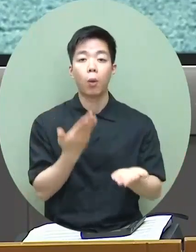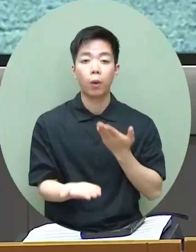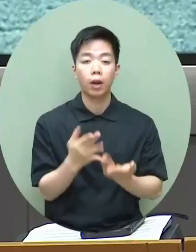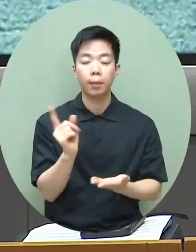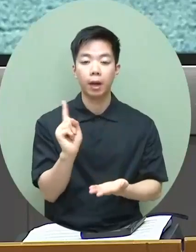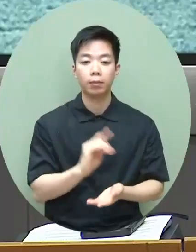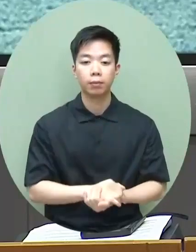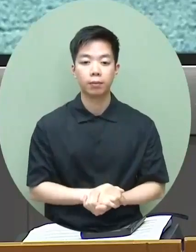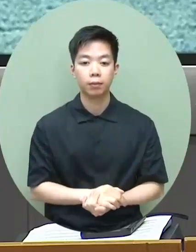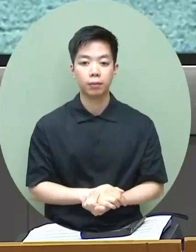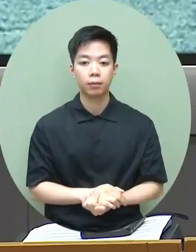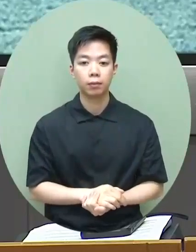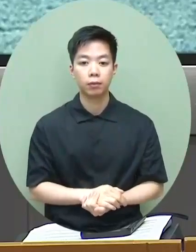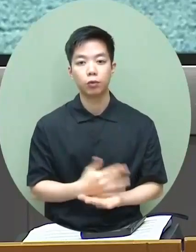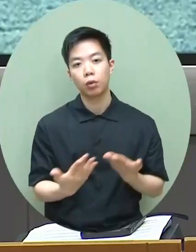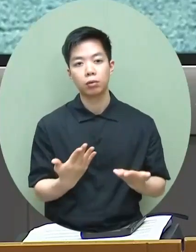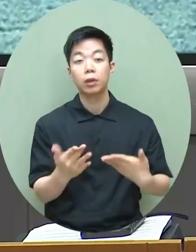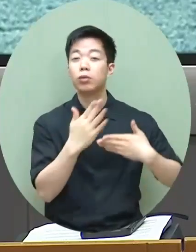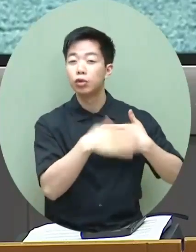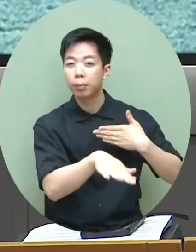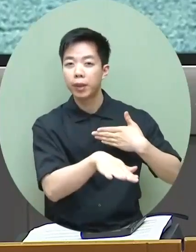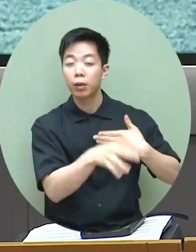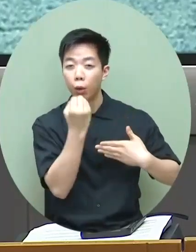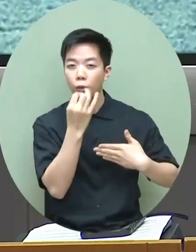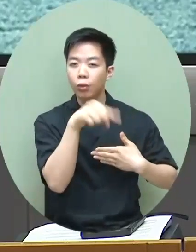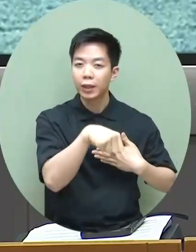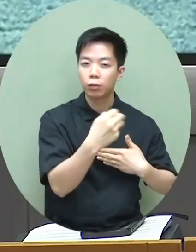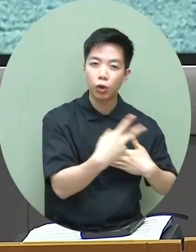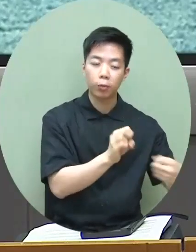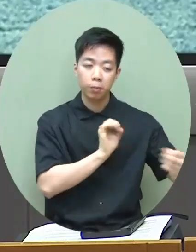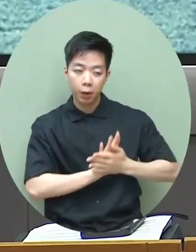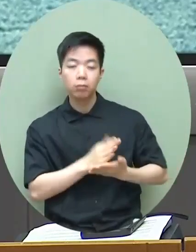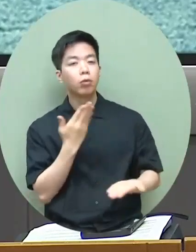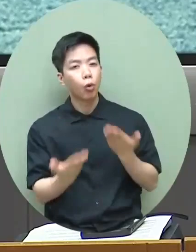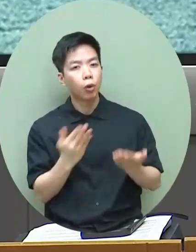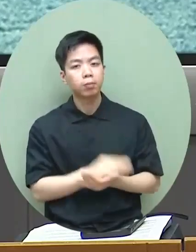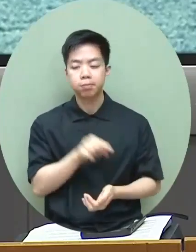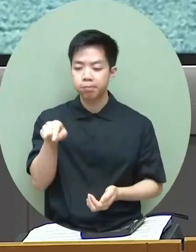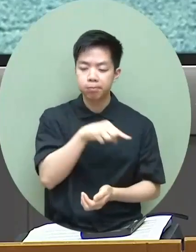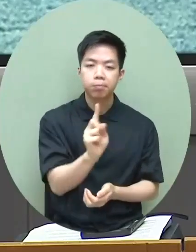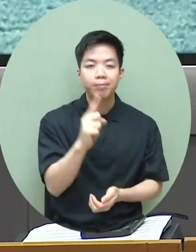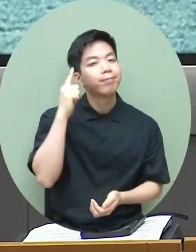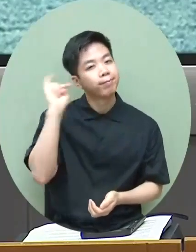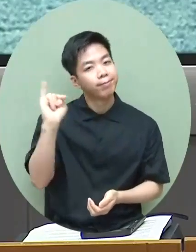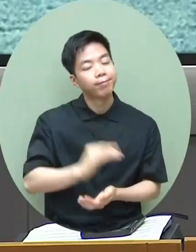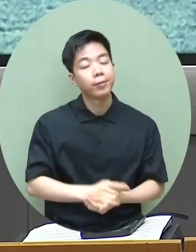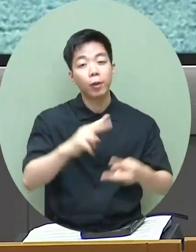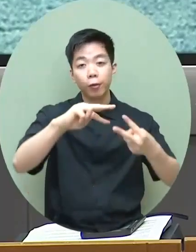感染嘅人士啦。咁我哋都會攞咗佢嗰個化驗樣本呢，就去睇一睇同本地嗰啲